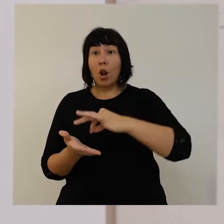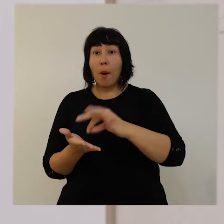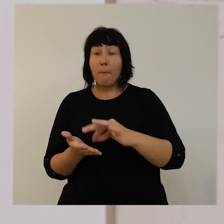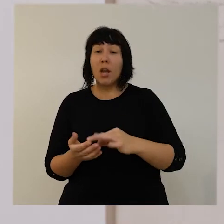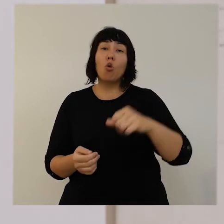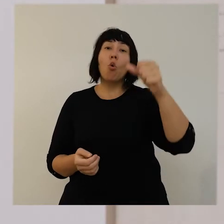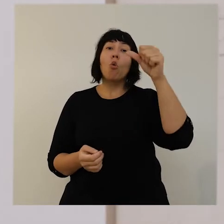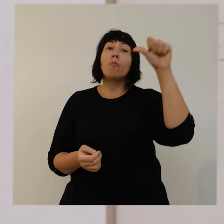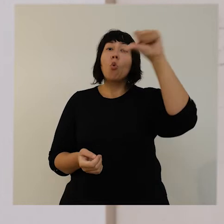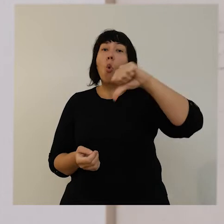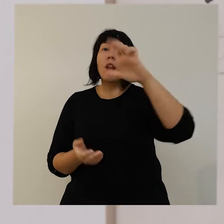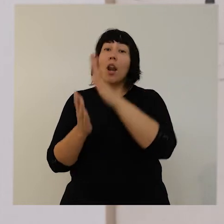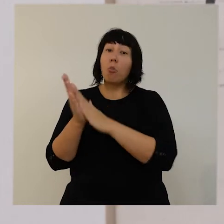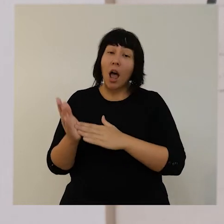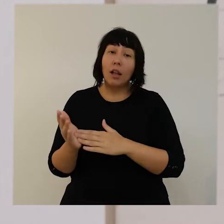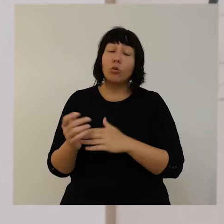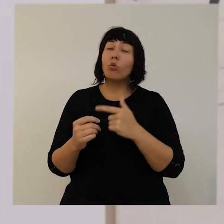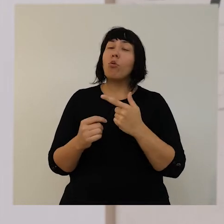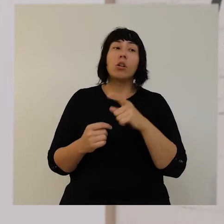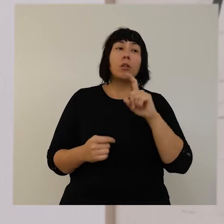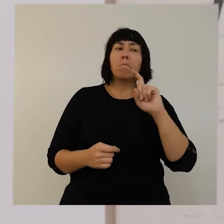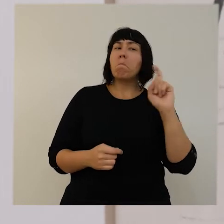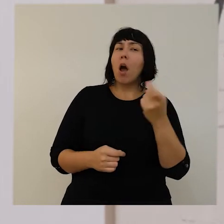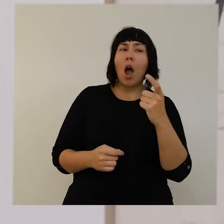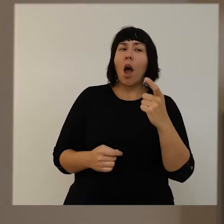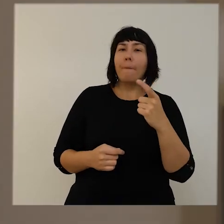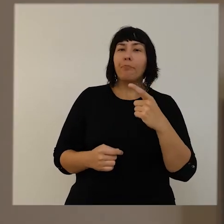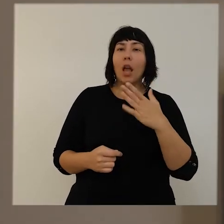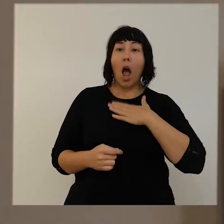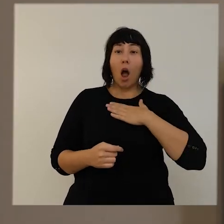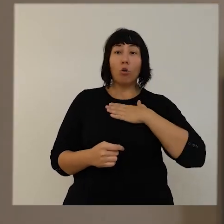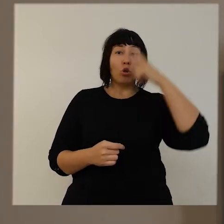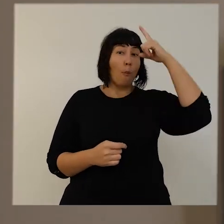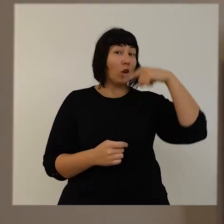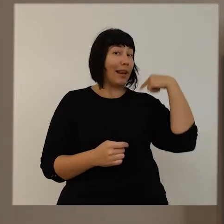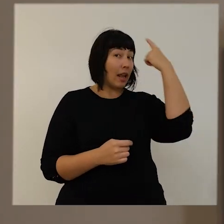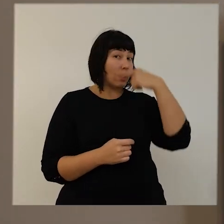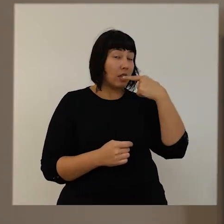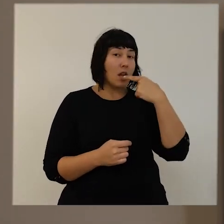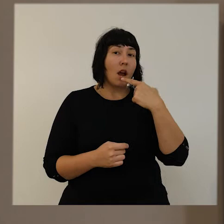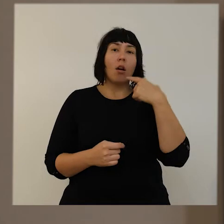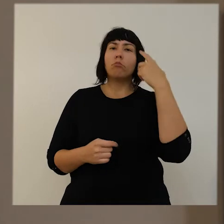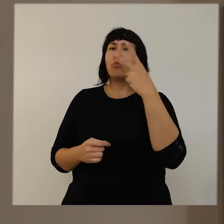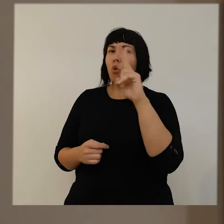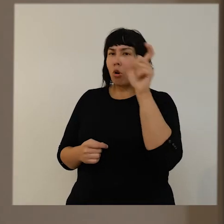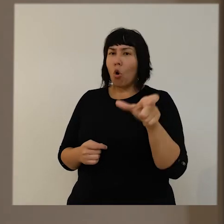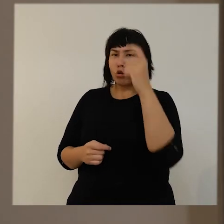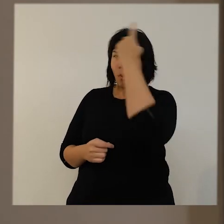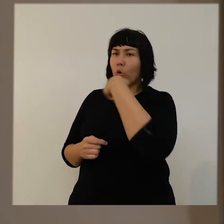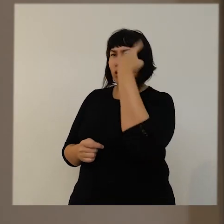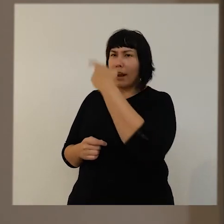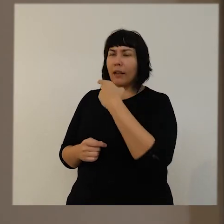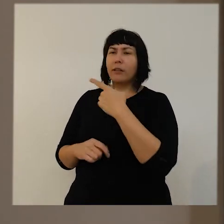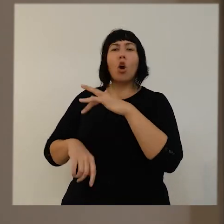ili dasci, među kojima preovladavaju autoportreti, portreti i aktovi mrtve prirode, a na kojima se